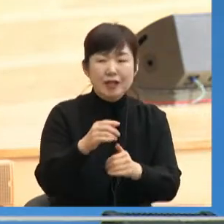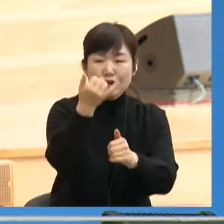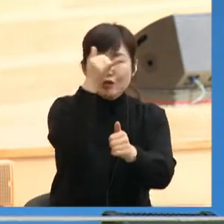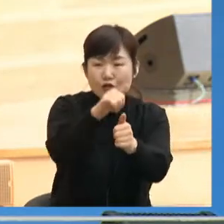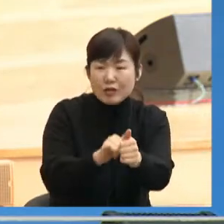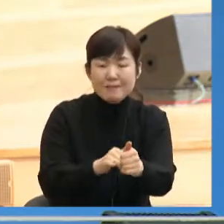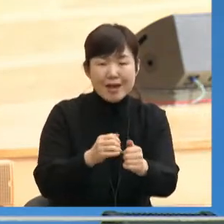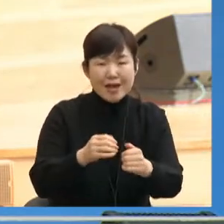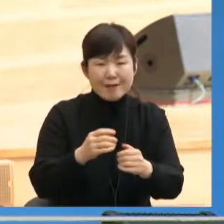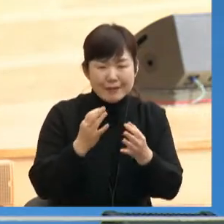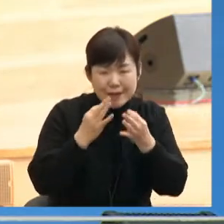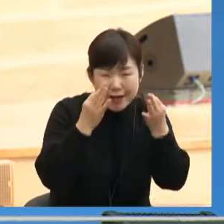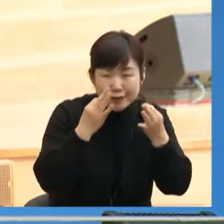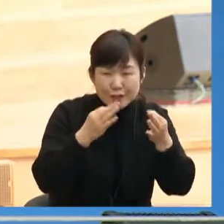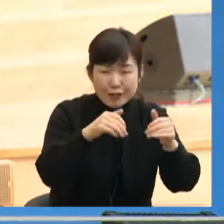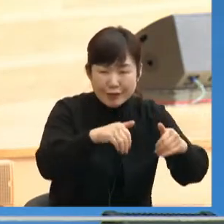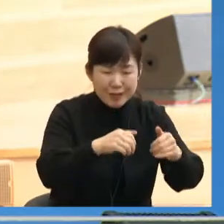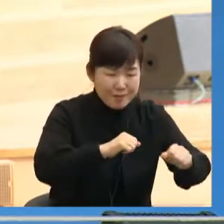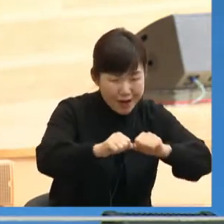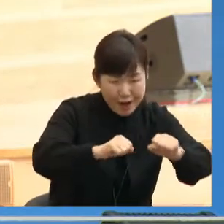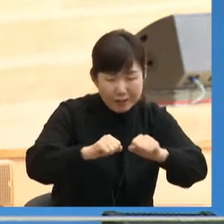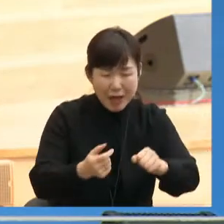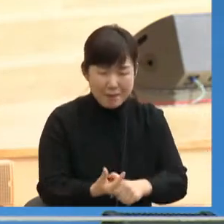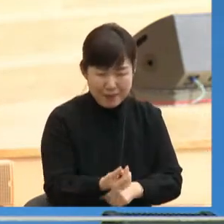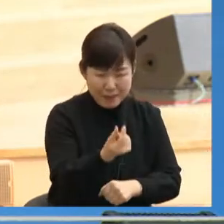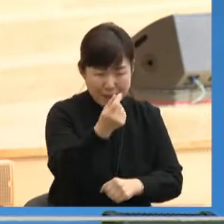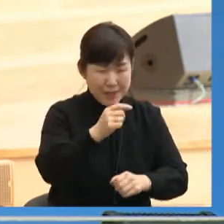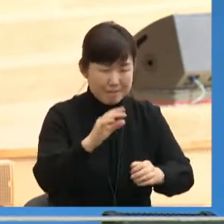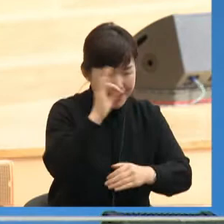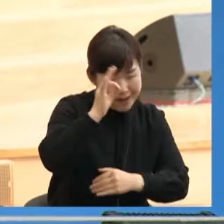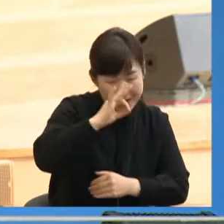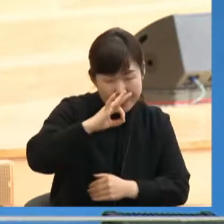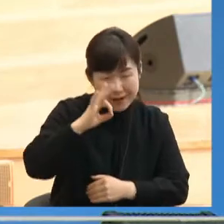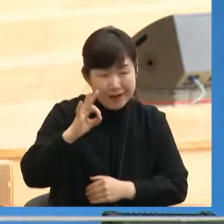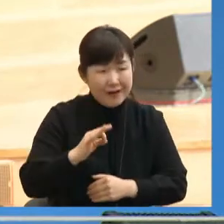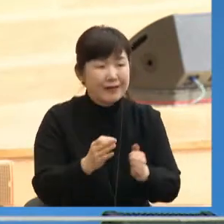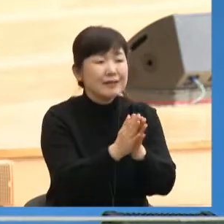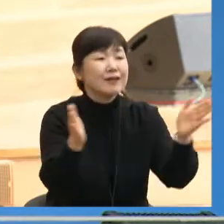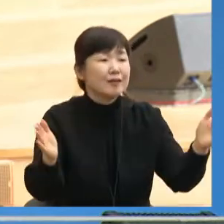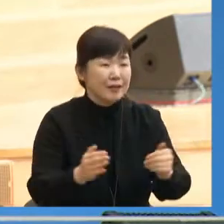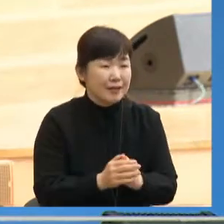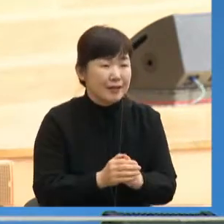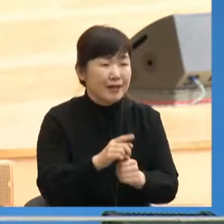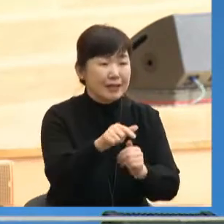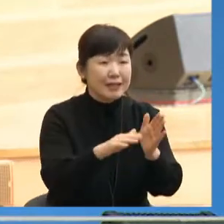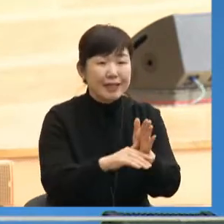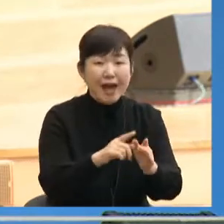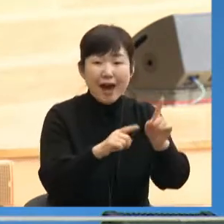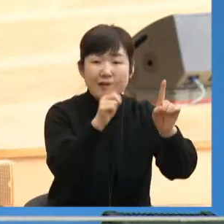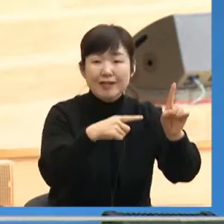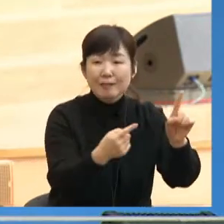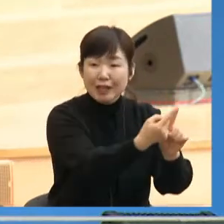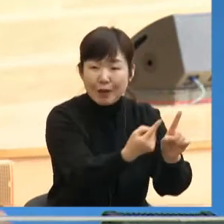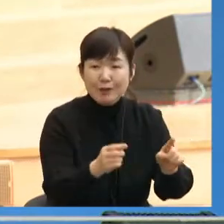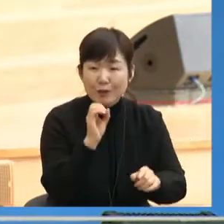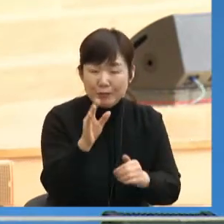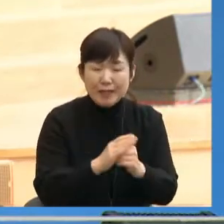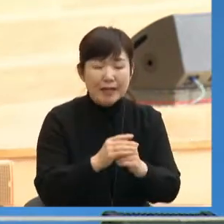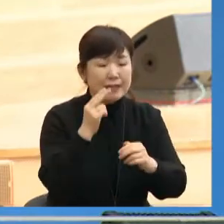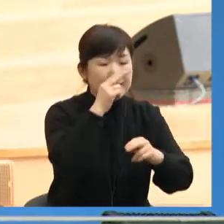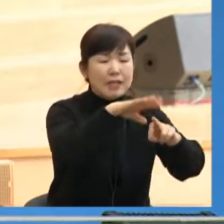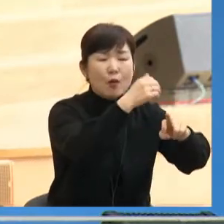최선을 다해서 고관들이 움직이기 시작합니다. 빨리 찾아라. 여러분, 그때 한 사람이 나와서 이렇게 얘기하는데요. 사울의